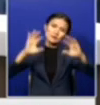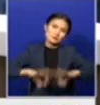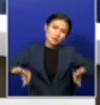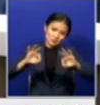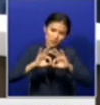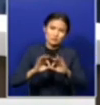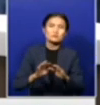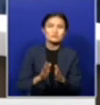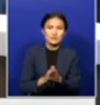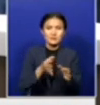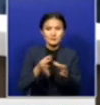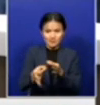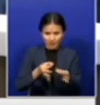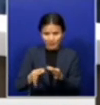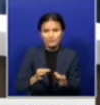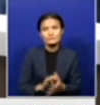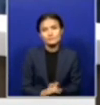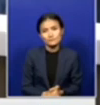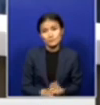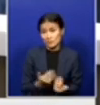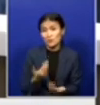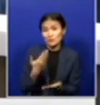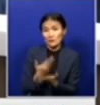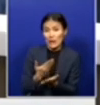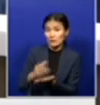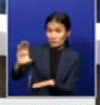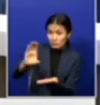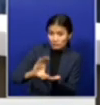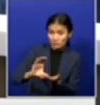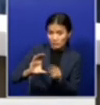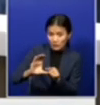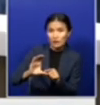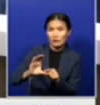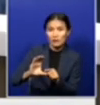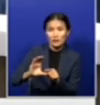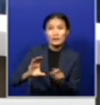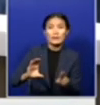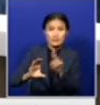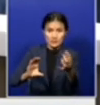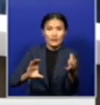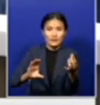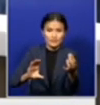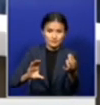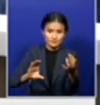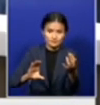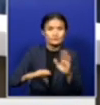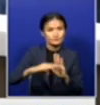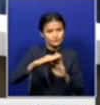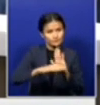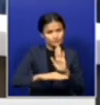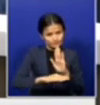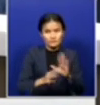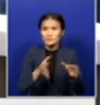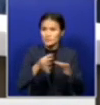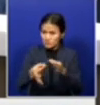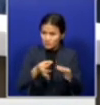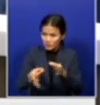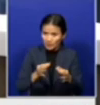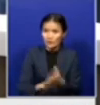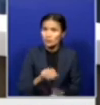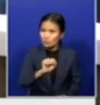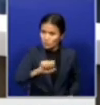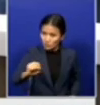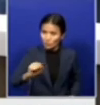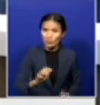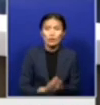งเอารายละเอียดในการใช้จ่ายเงินอันนี้ให้กับสมาชิกสภาผู้แทนราษฎรหรือผู้ที่เป็นเจ้า